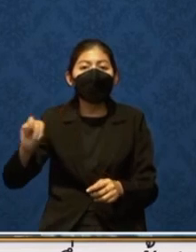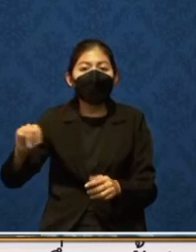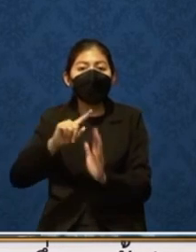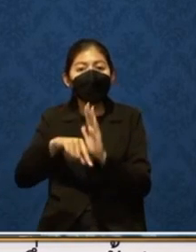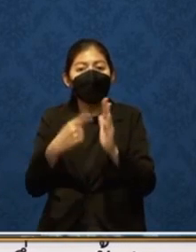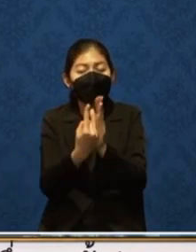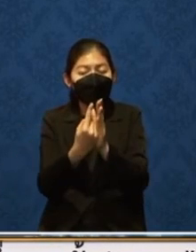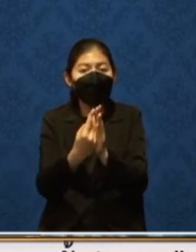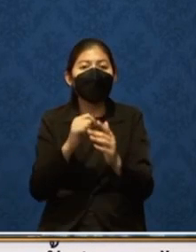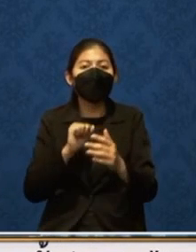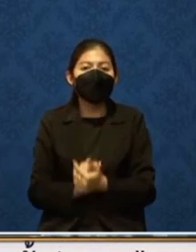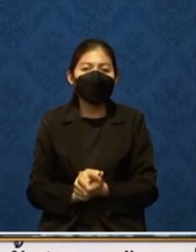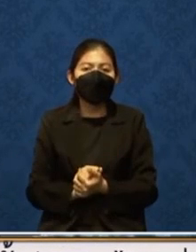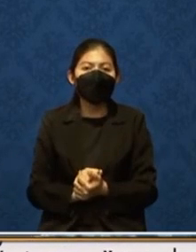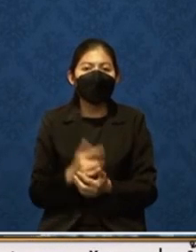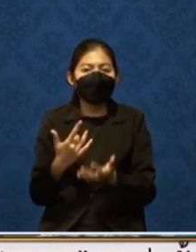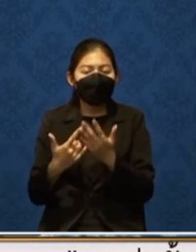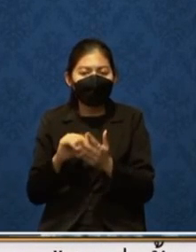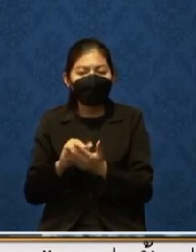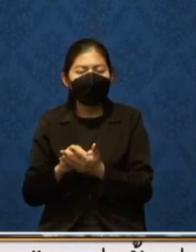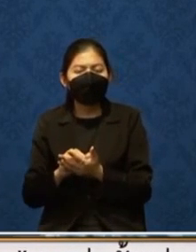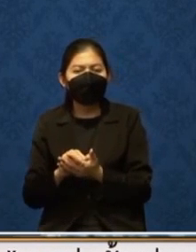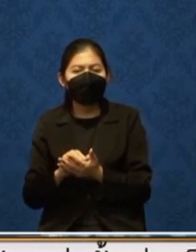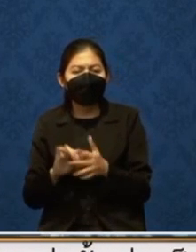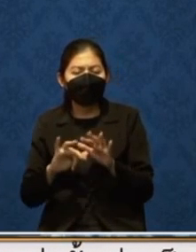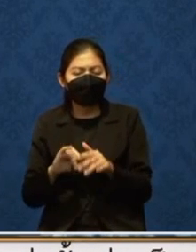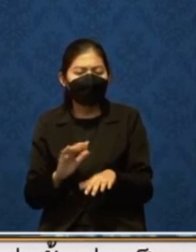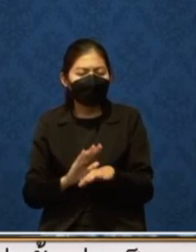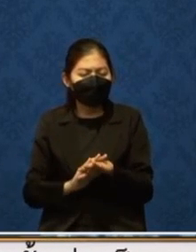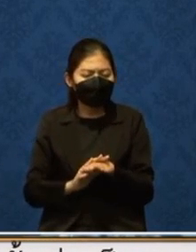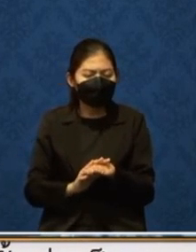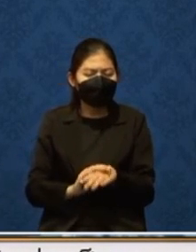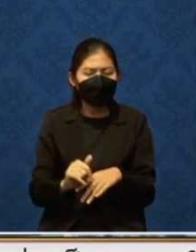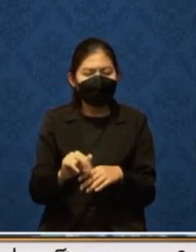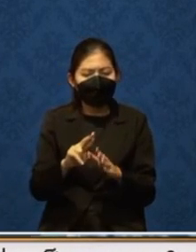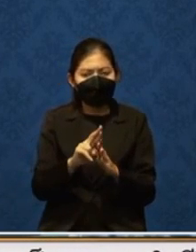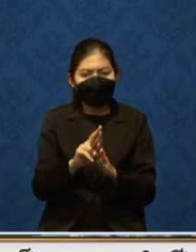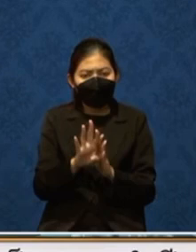็หรอแปลเป็พระ influencingก็คือความสามารถใน waving